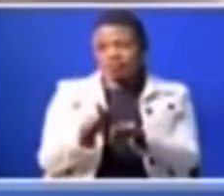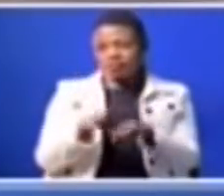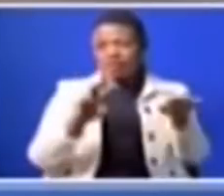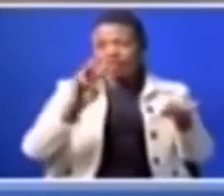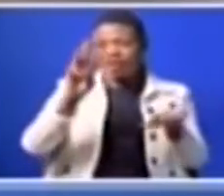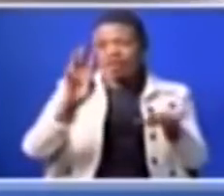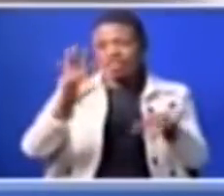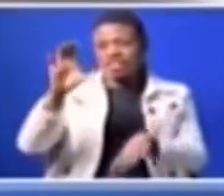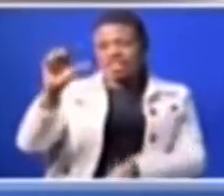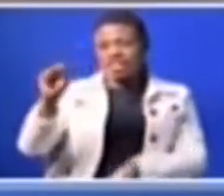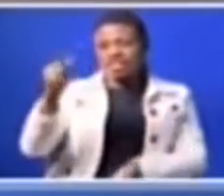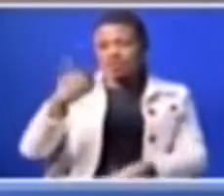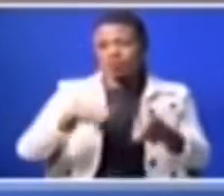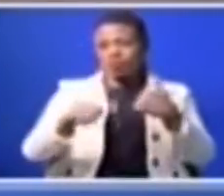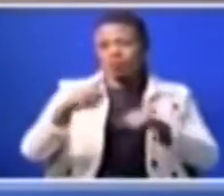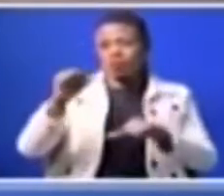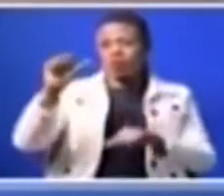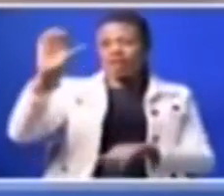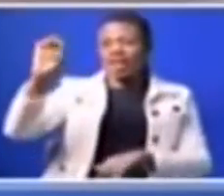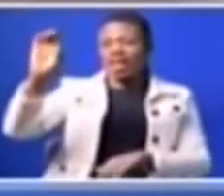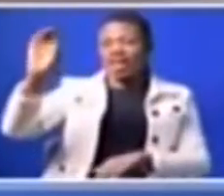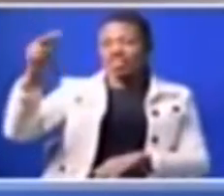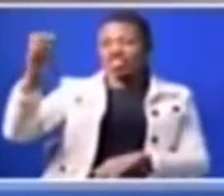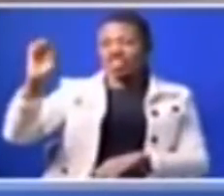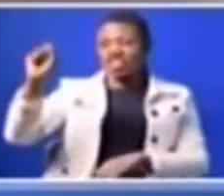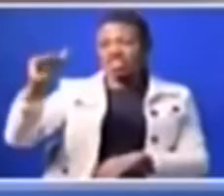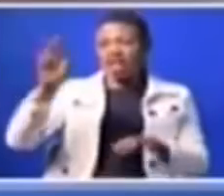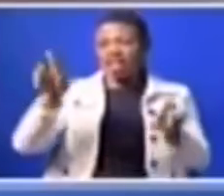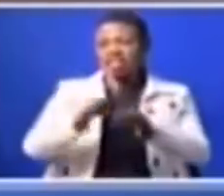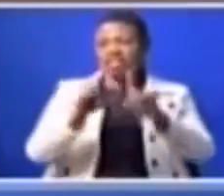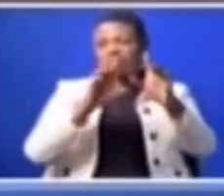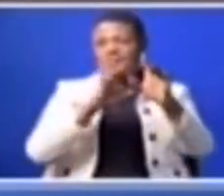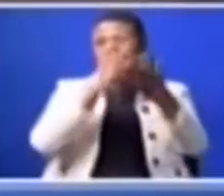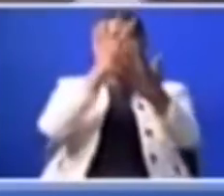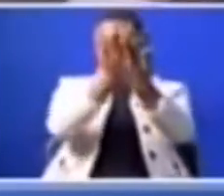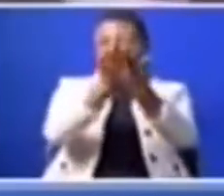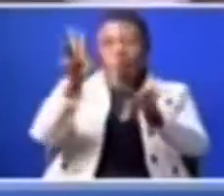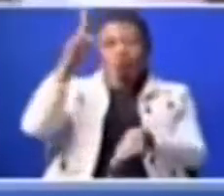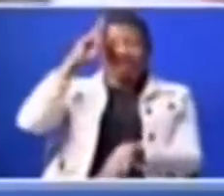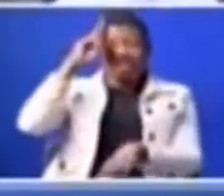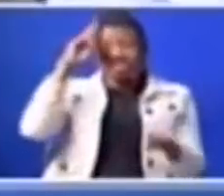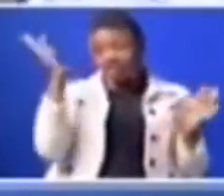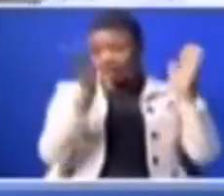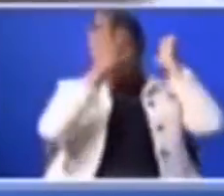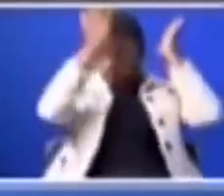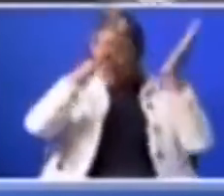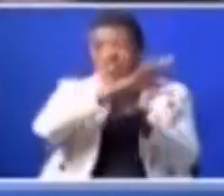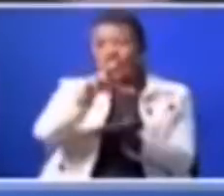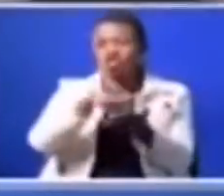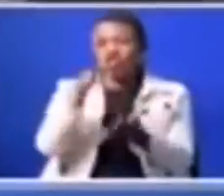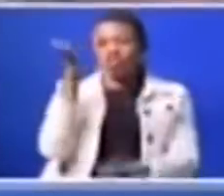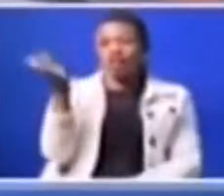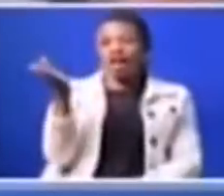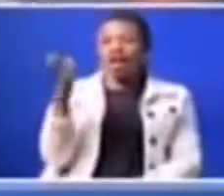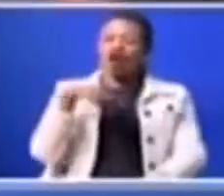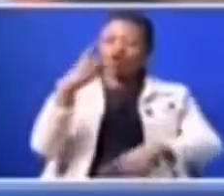ya michezo nchini Kenya Rashid Echesa pia ameweza kukamatwa, ameweza kufikishwa katika kituo cha polisi cha Kakamega, na tulipokuwa pale alikuwa